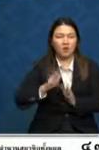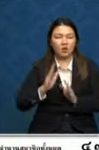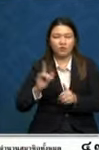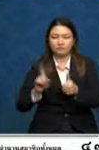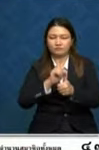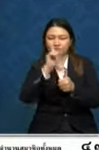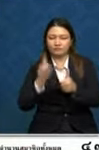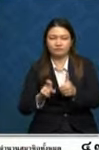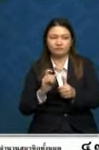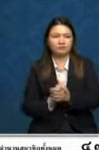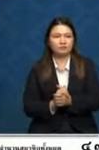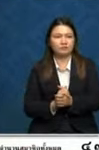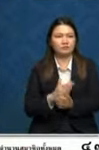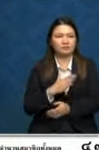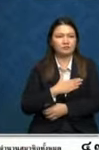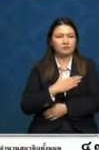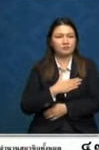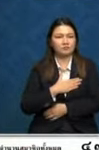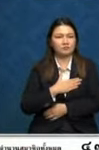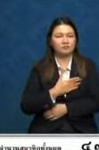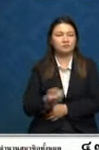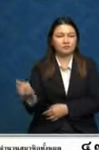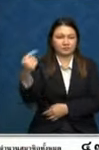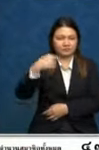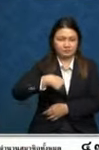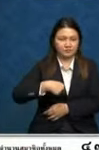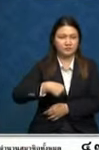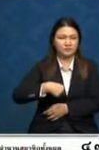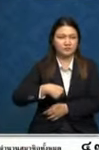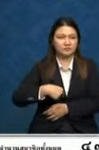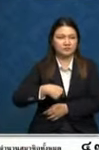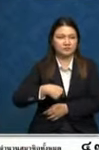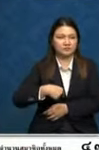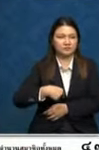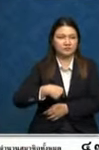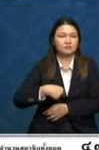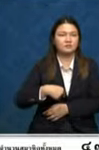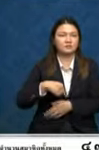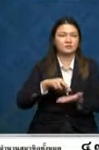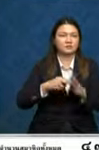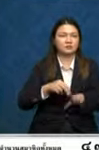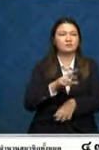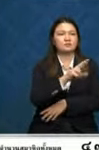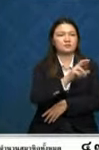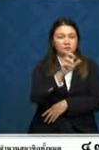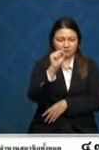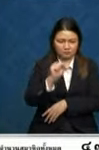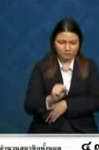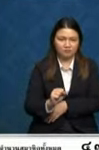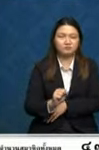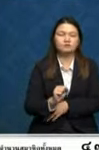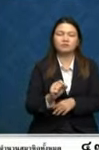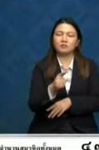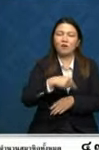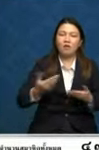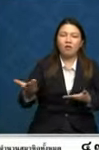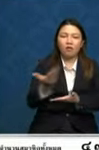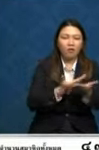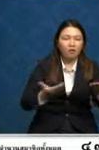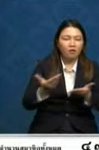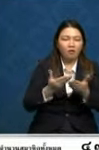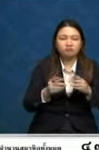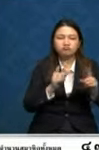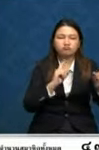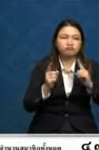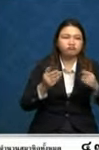ติทีนี้พอมาในสภาเนี่ยเราก็อภิปรายความเห็นที่แตกต่างหลากหลายกันไปทีนี้ก่อนถ้าจะลงมติผ